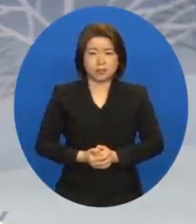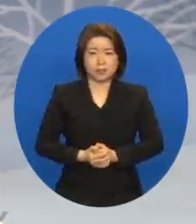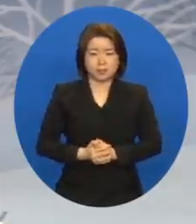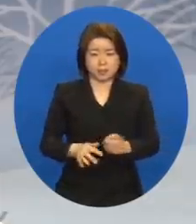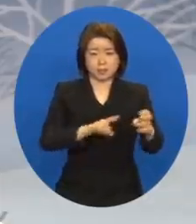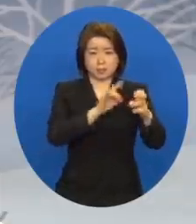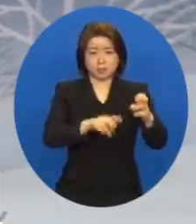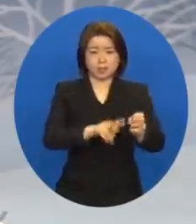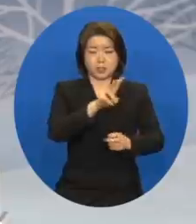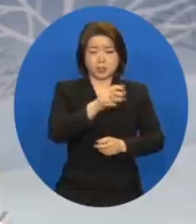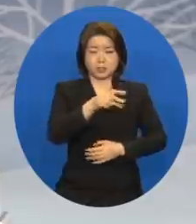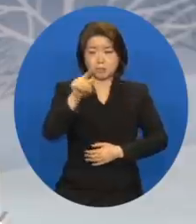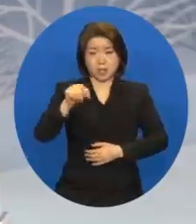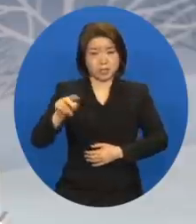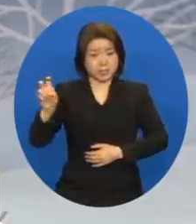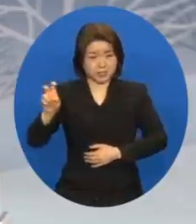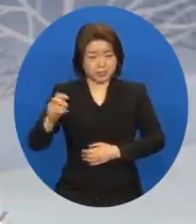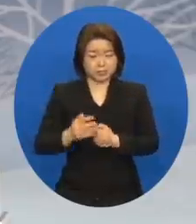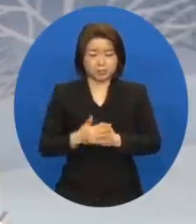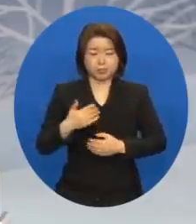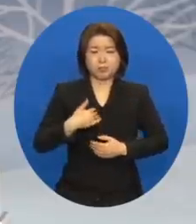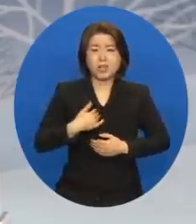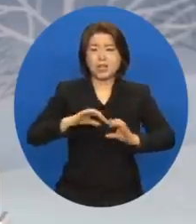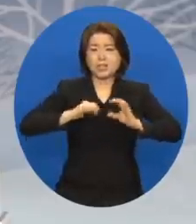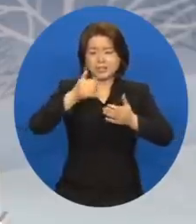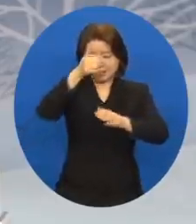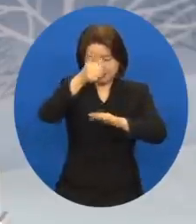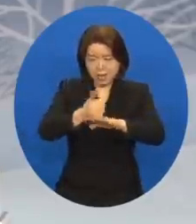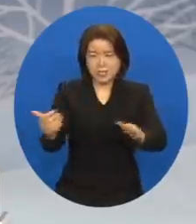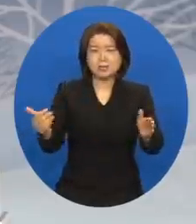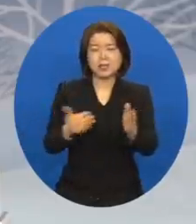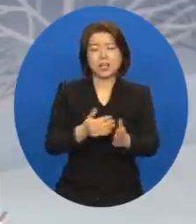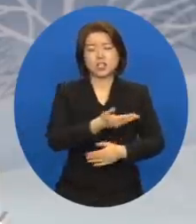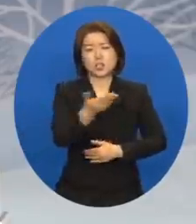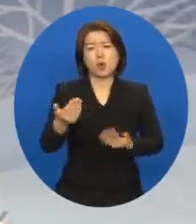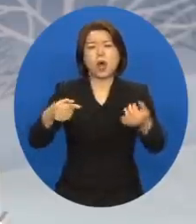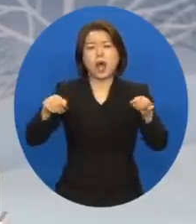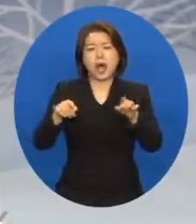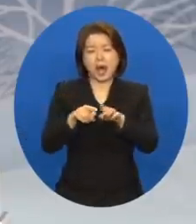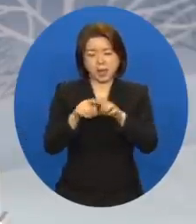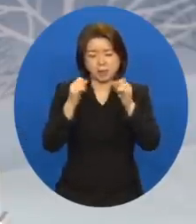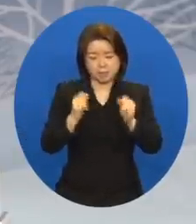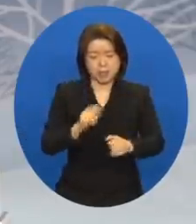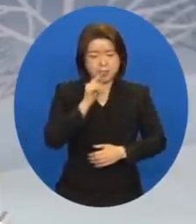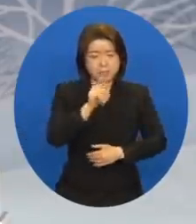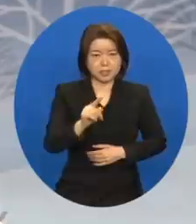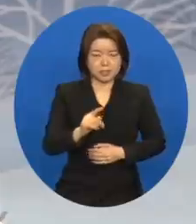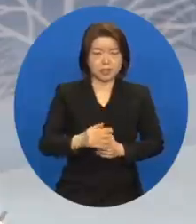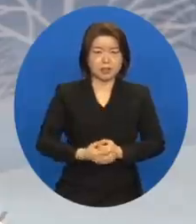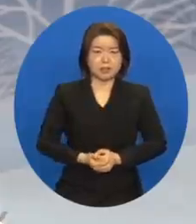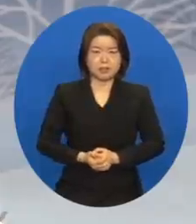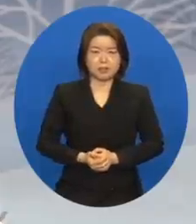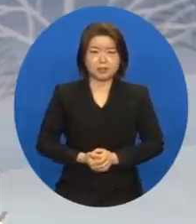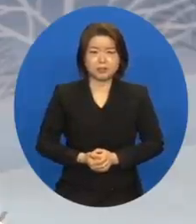마태복음 28장 20절에 내가 세상 끝날까지 너희와 항상 함께 있으리라 하셨습니다.